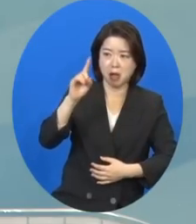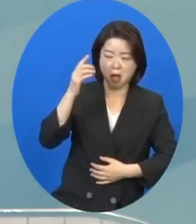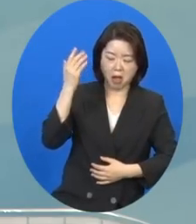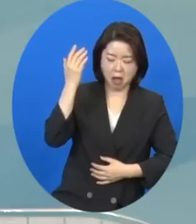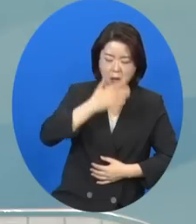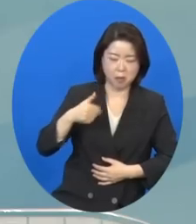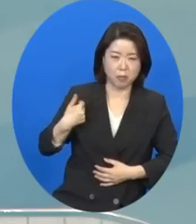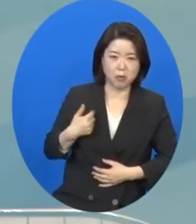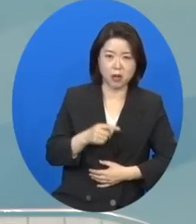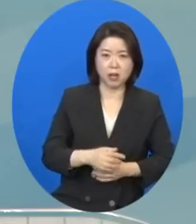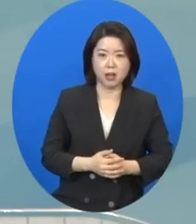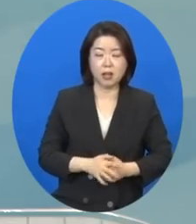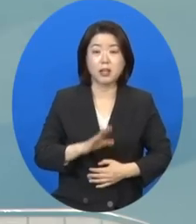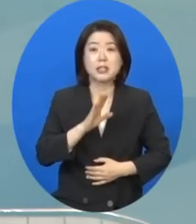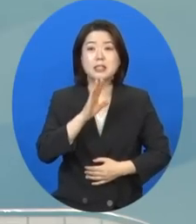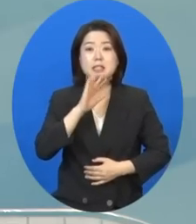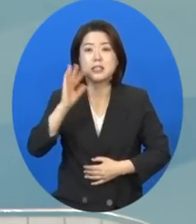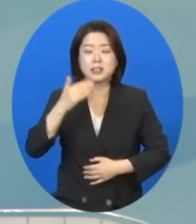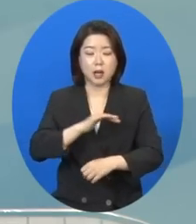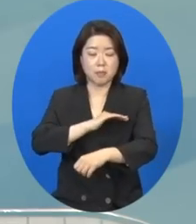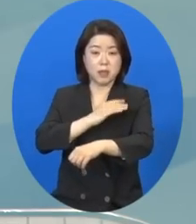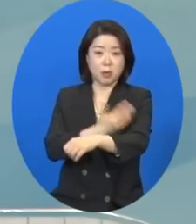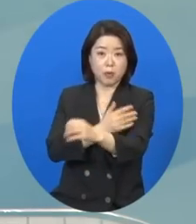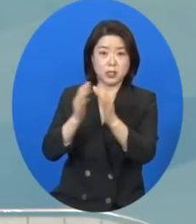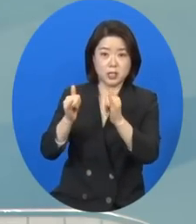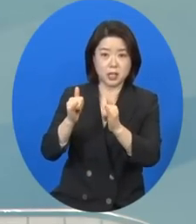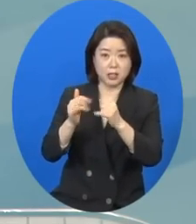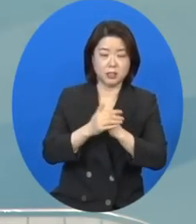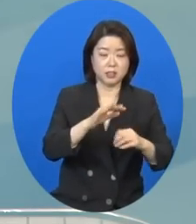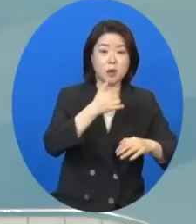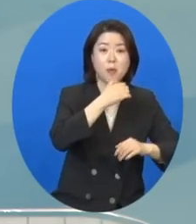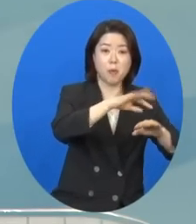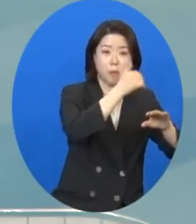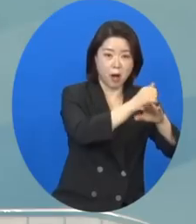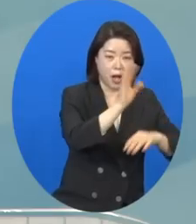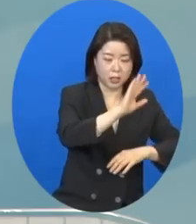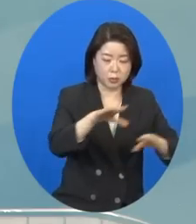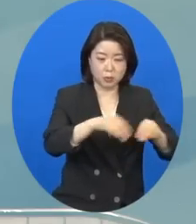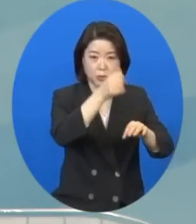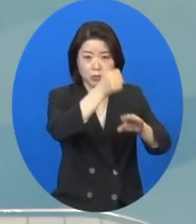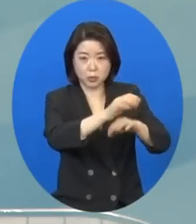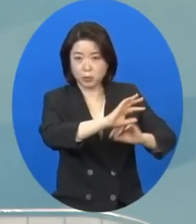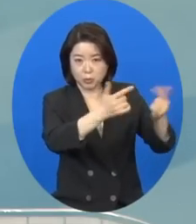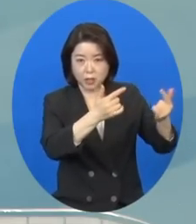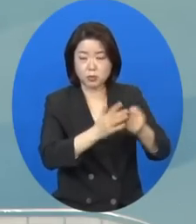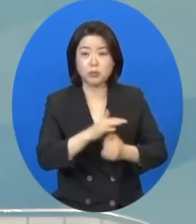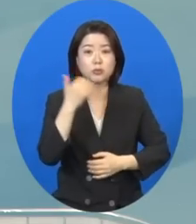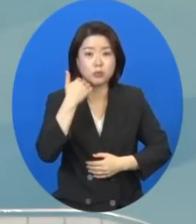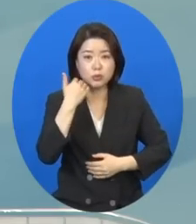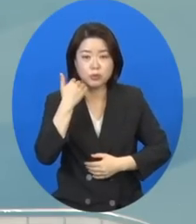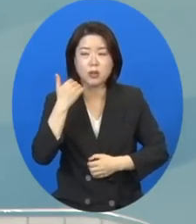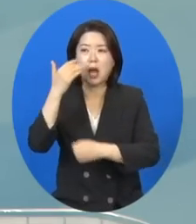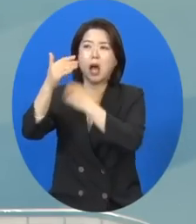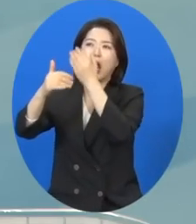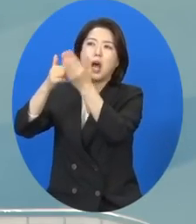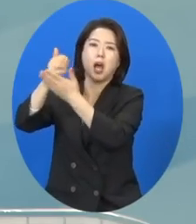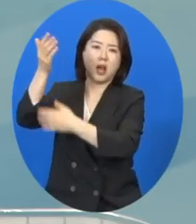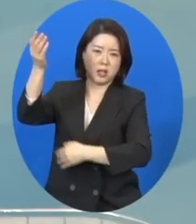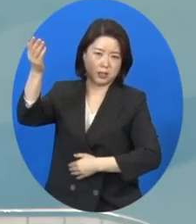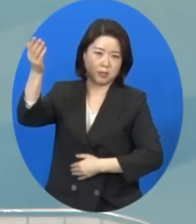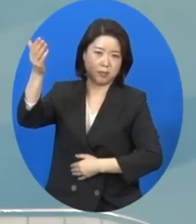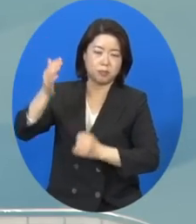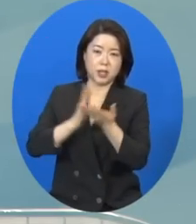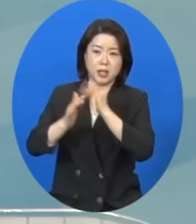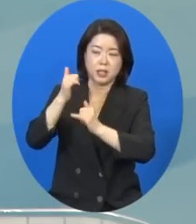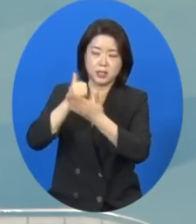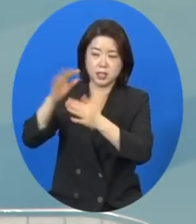있습니다 참된 권세자는 총독도 아니고 황제도 아니고 누구시라는 겁니까 하나님이라는 것이죠 바로